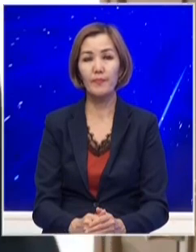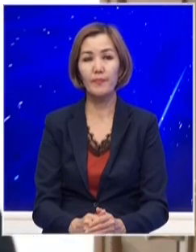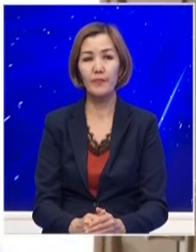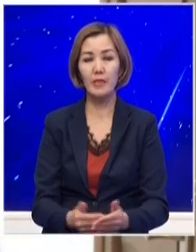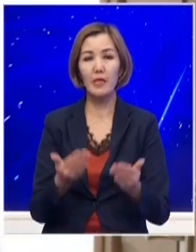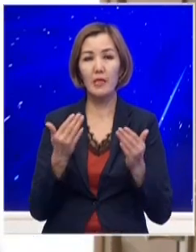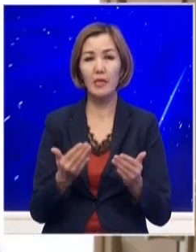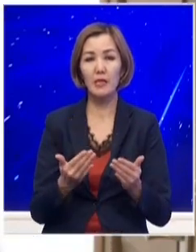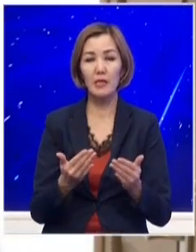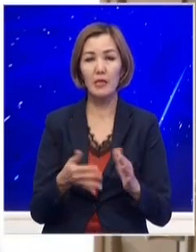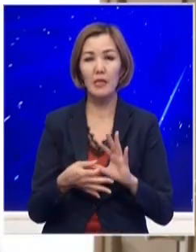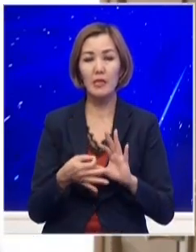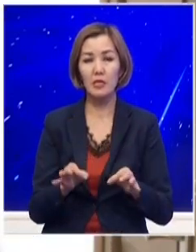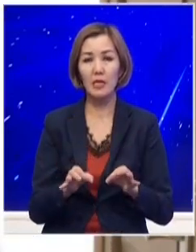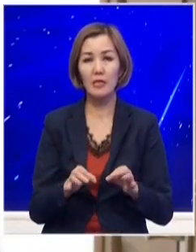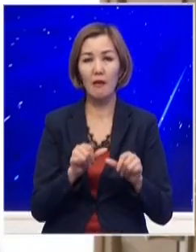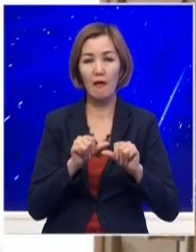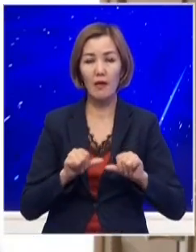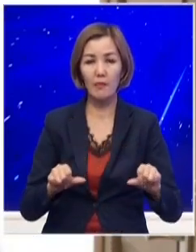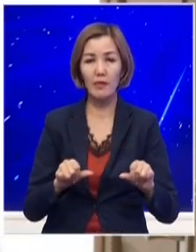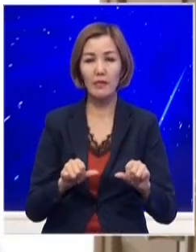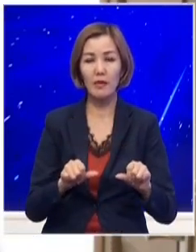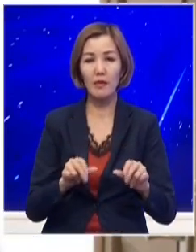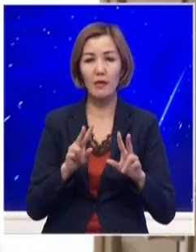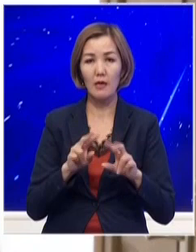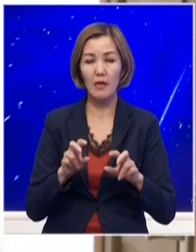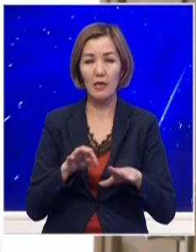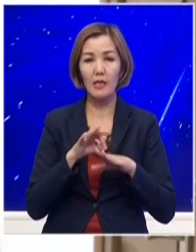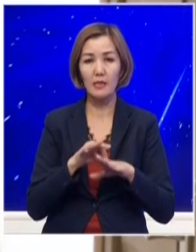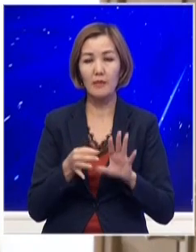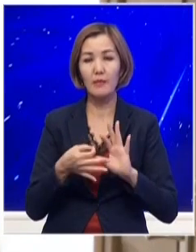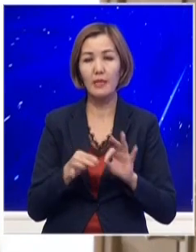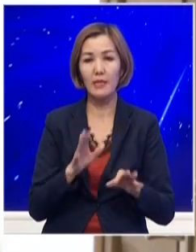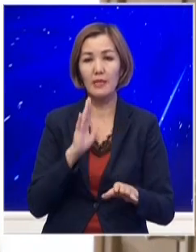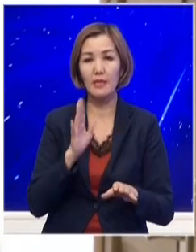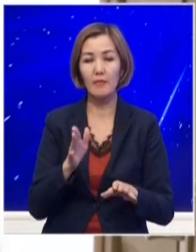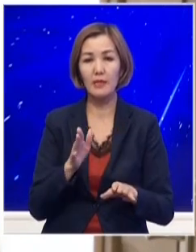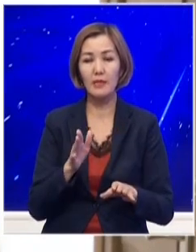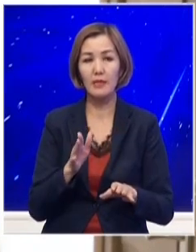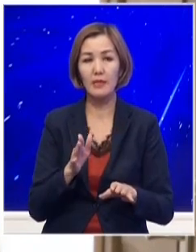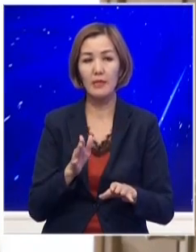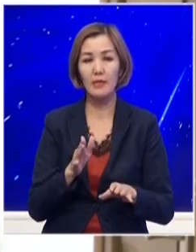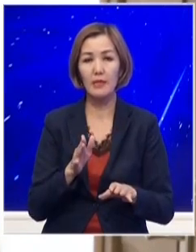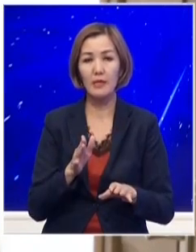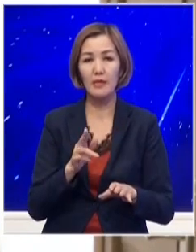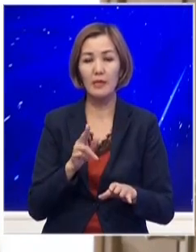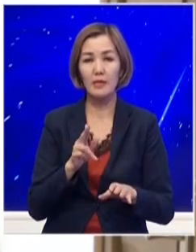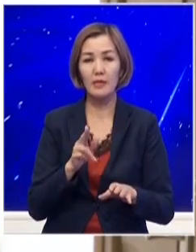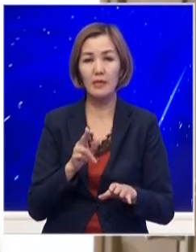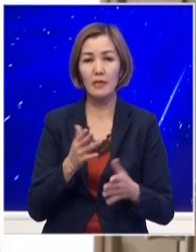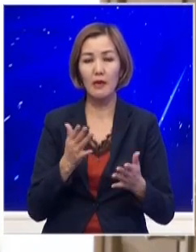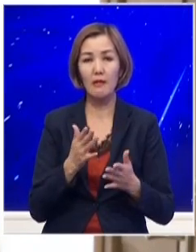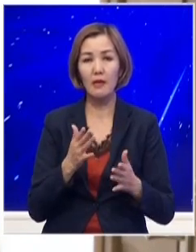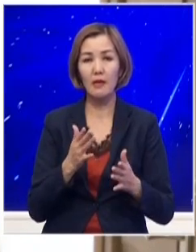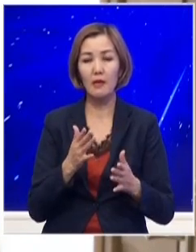Енді оны қазір жан жақты осы комиссияның құрамында қарастырамыз, жан жақты мән жайын анықтап, енді ол бала